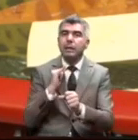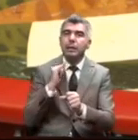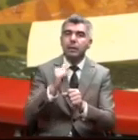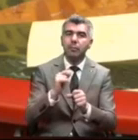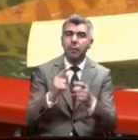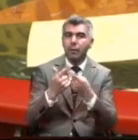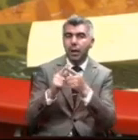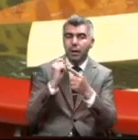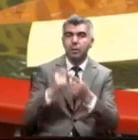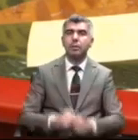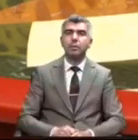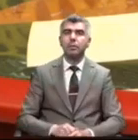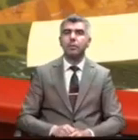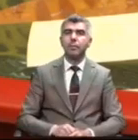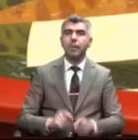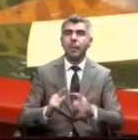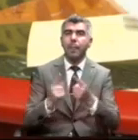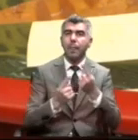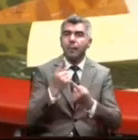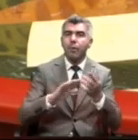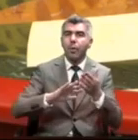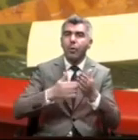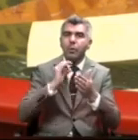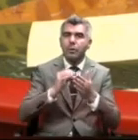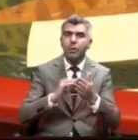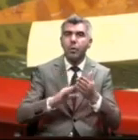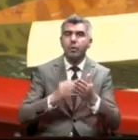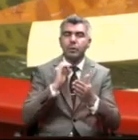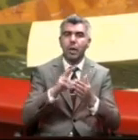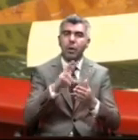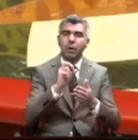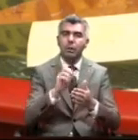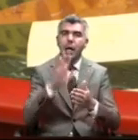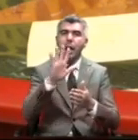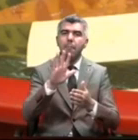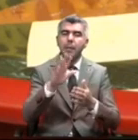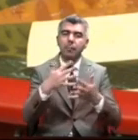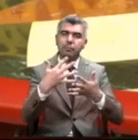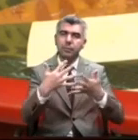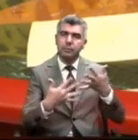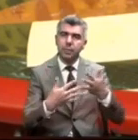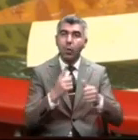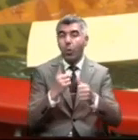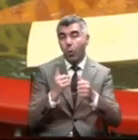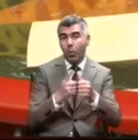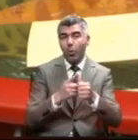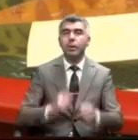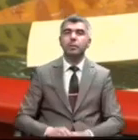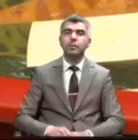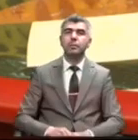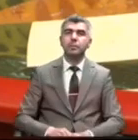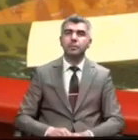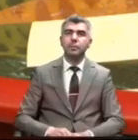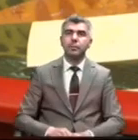ممثلين ديالهم اللي في اطار مقاربه شموليه ديال خمسه الابعاد البعد الاول هو